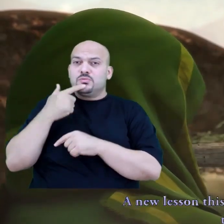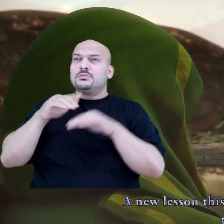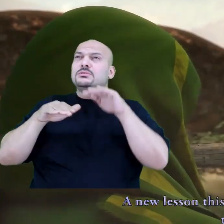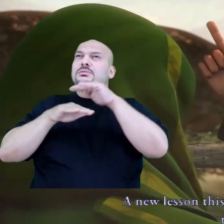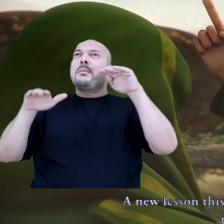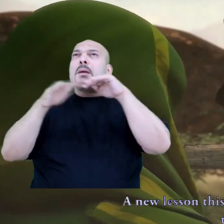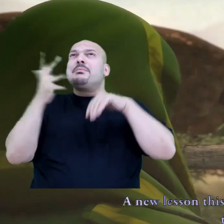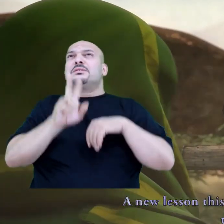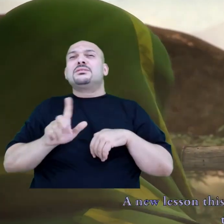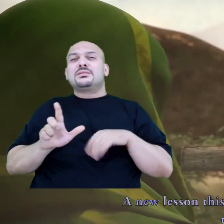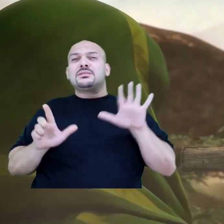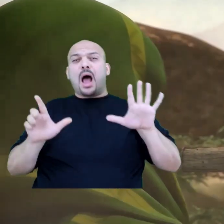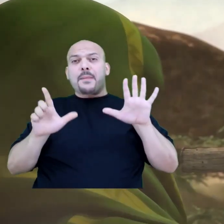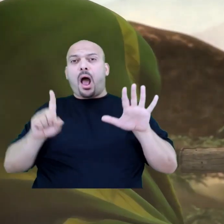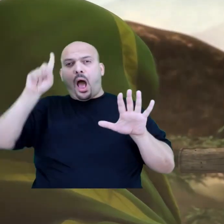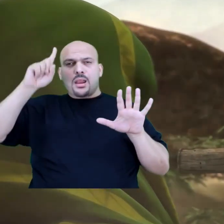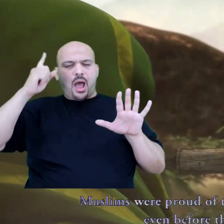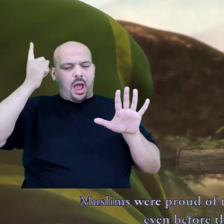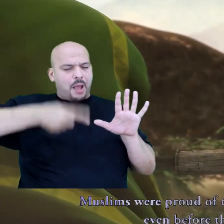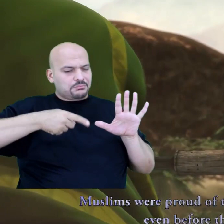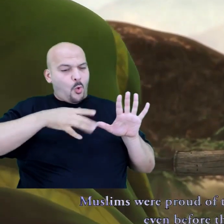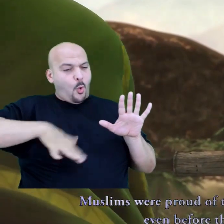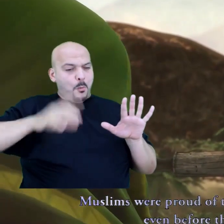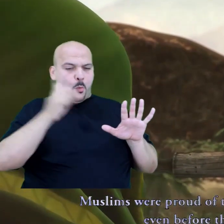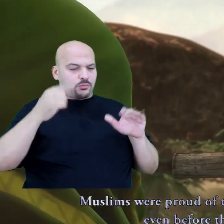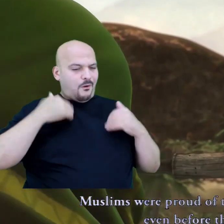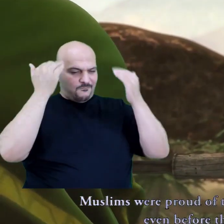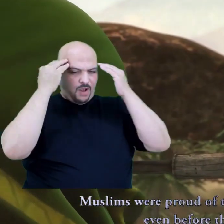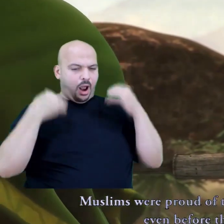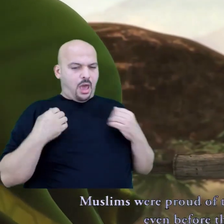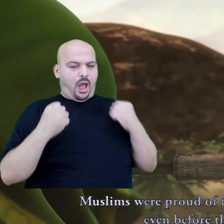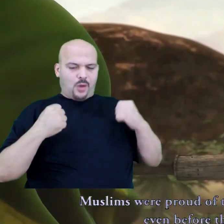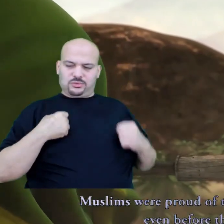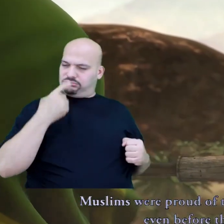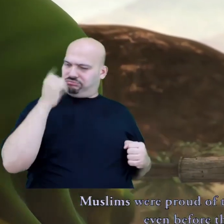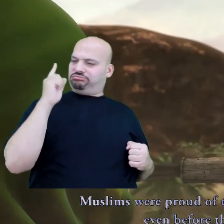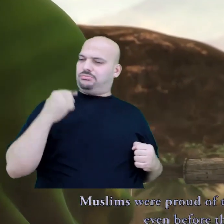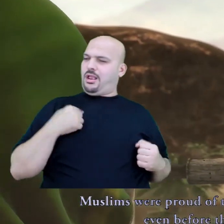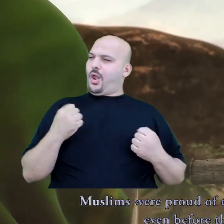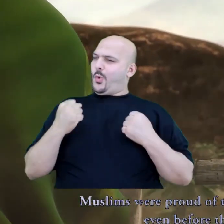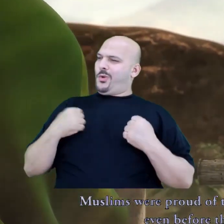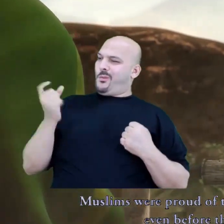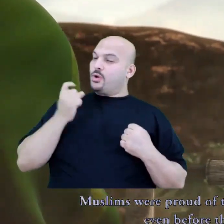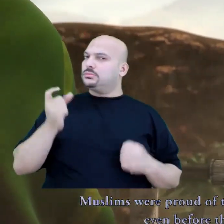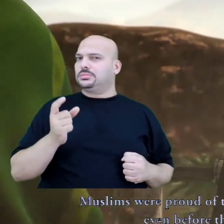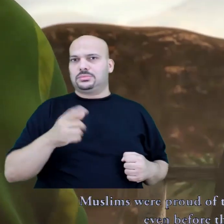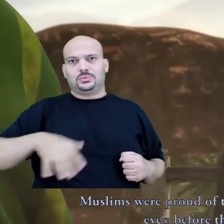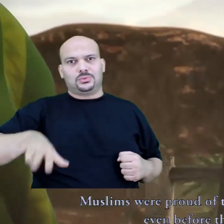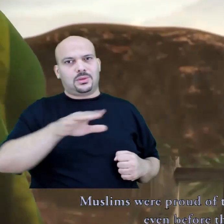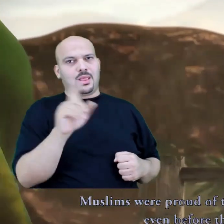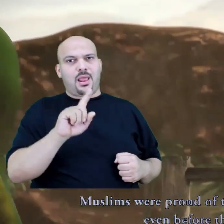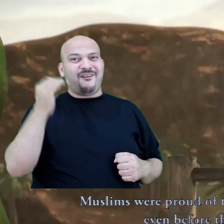فوق سبع سماوات، حيث اغتر بعض المسلمين بعددهم وأخذتهم